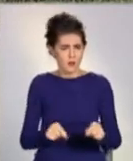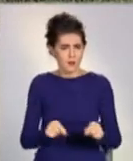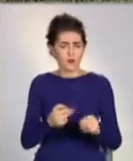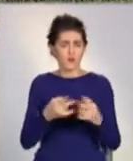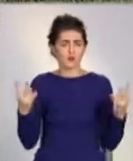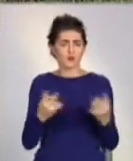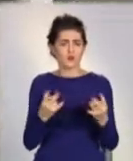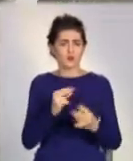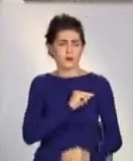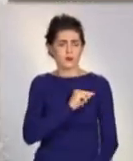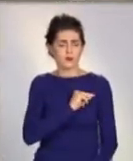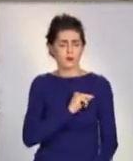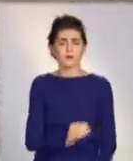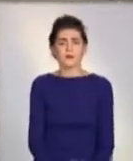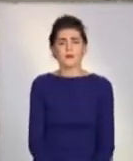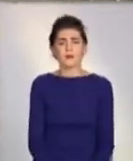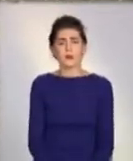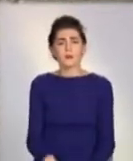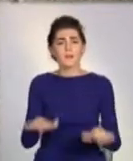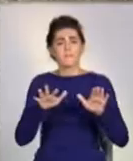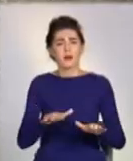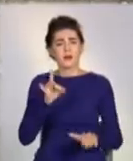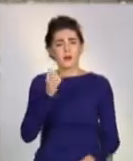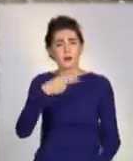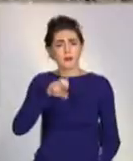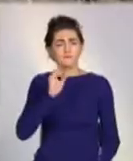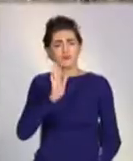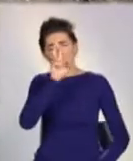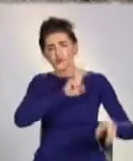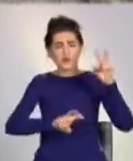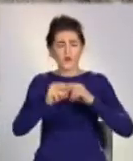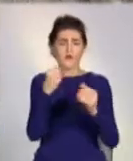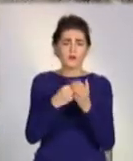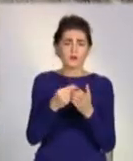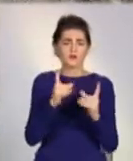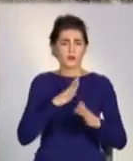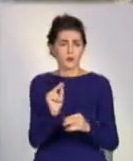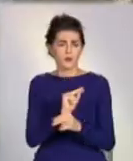для виконання необхідних робіт. Тож у міськраді будуть шукати гроші, аби полагодити